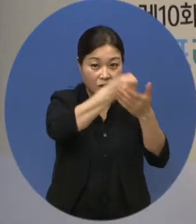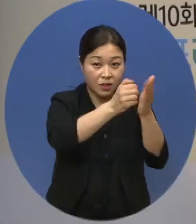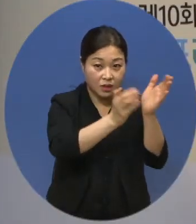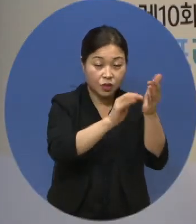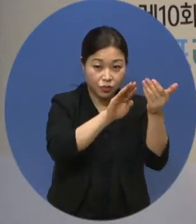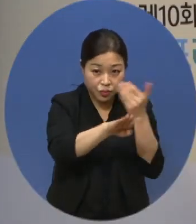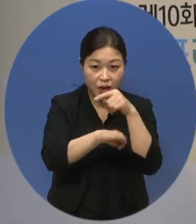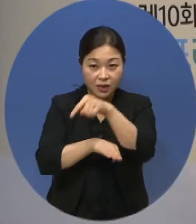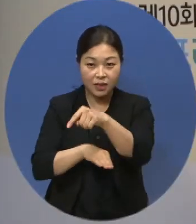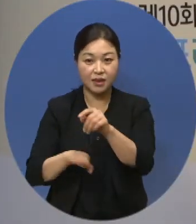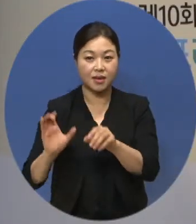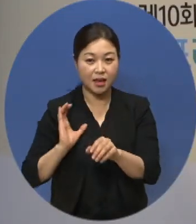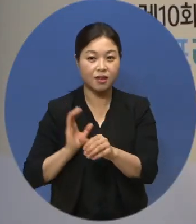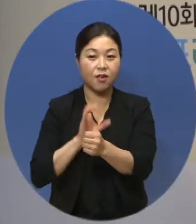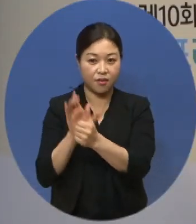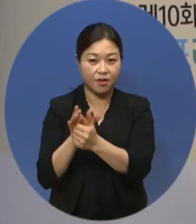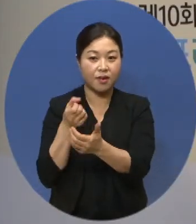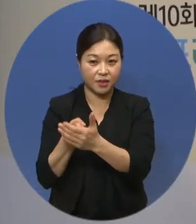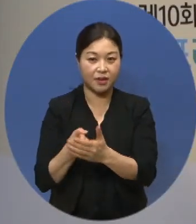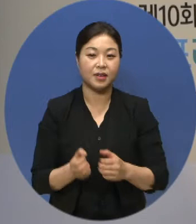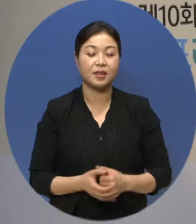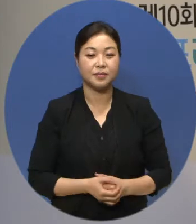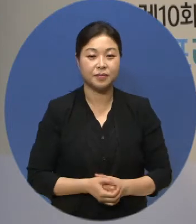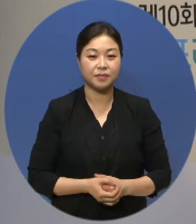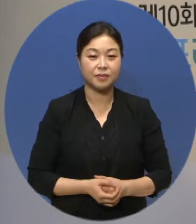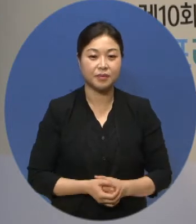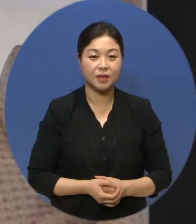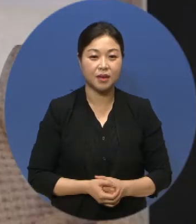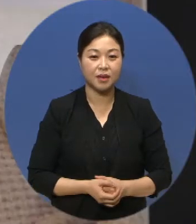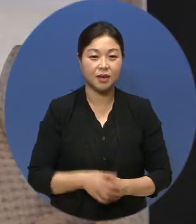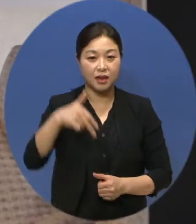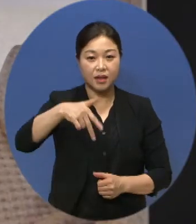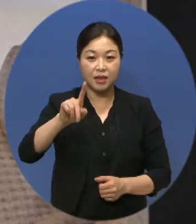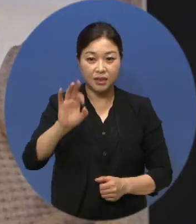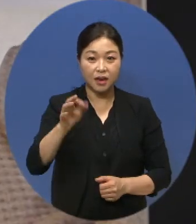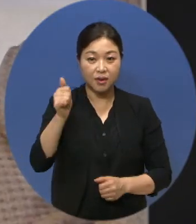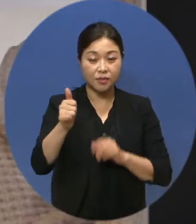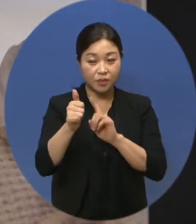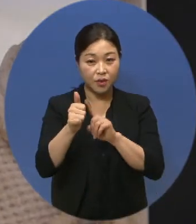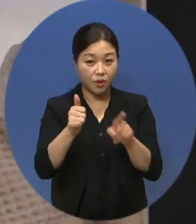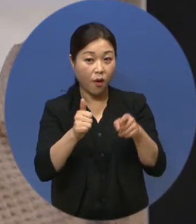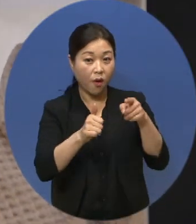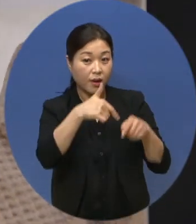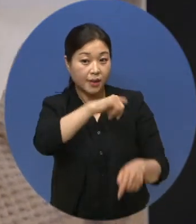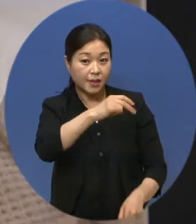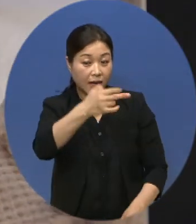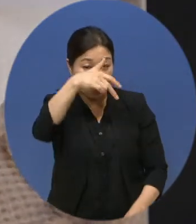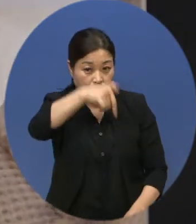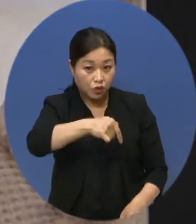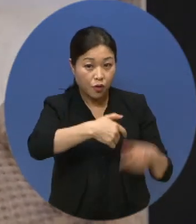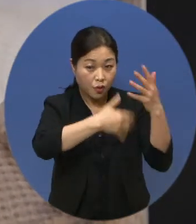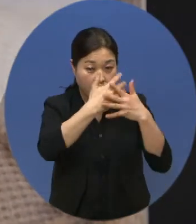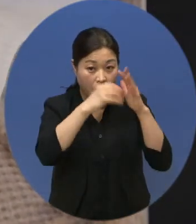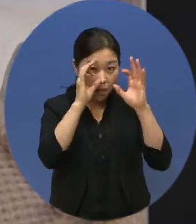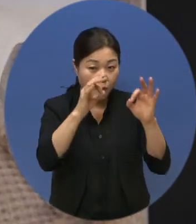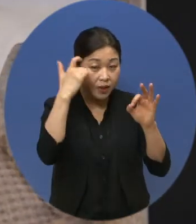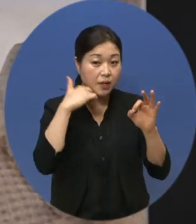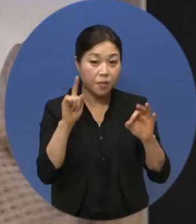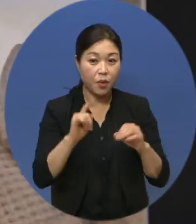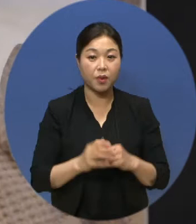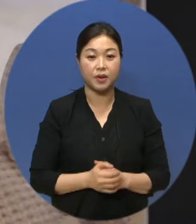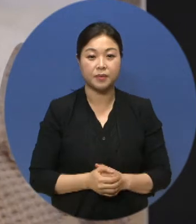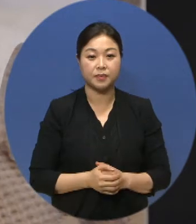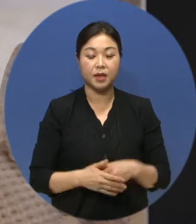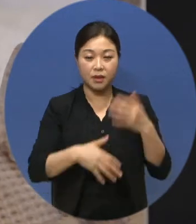우리 장아람 감독님도 기대주 어떻게 보셨는지요? 그 영화에서 주인공이 이제 혼자 밥을